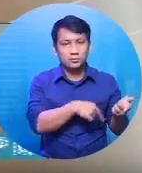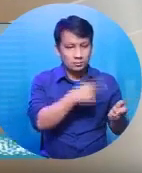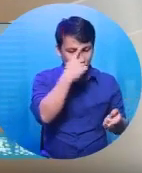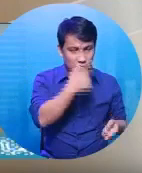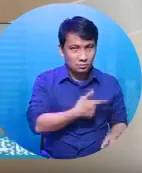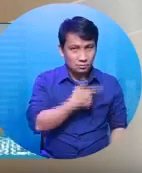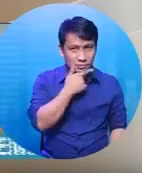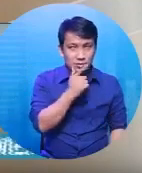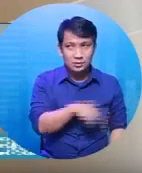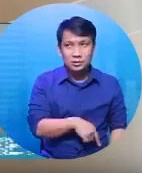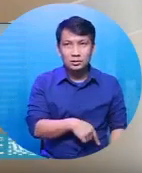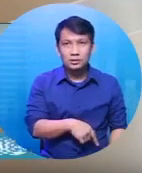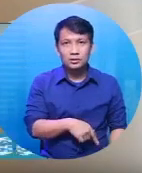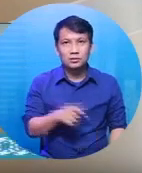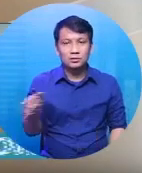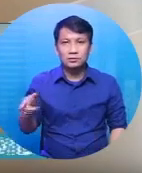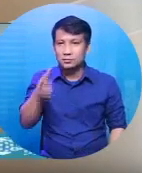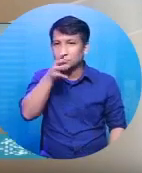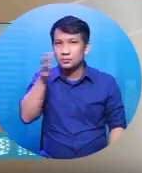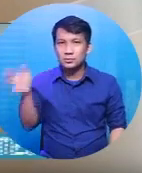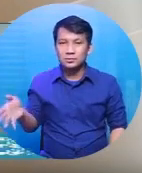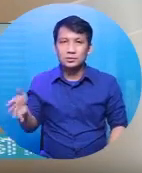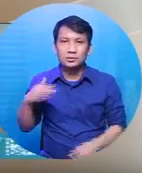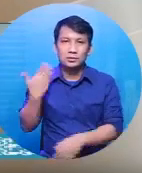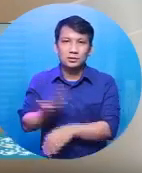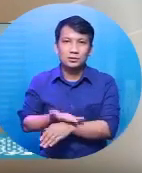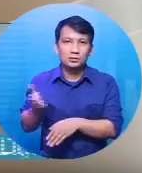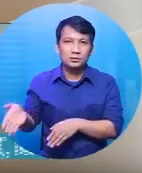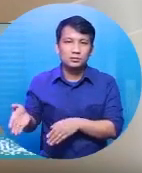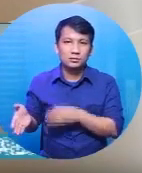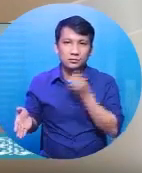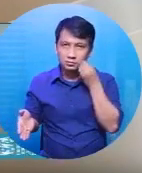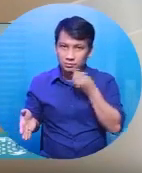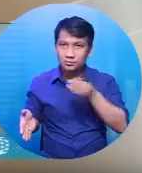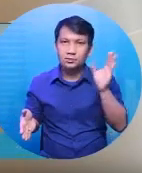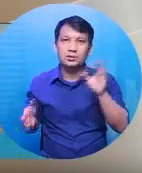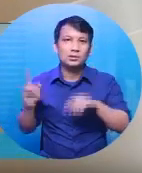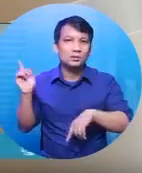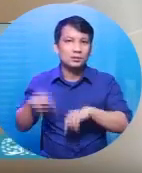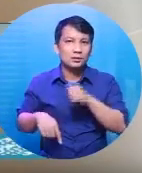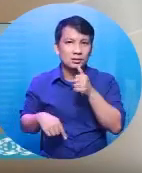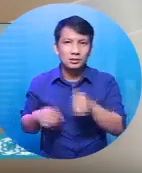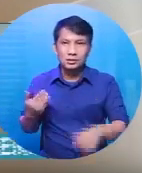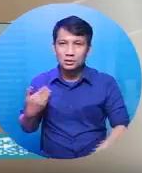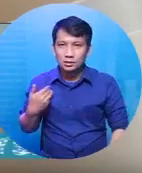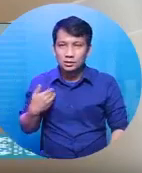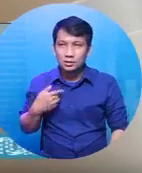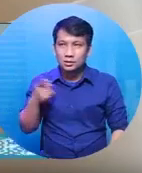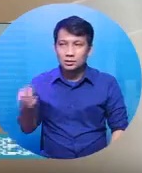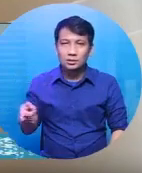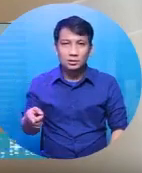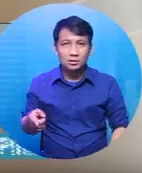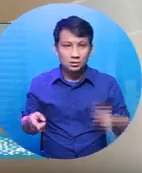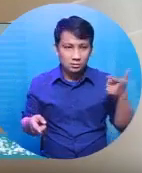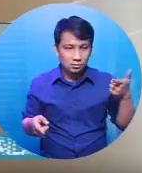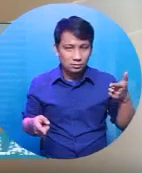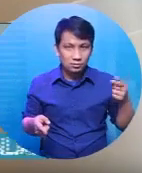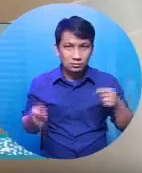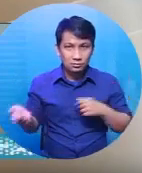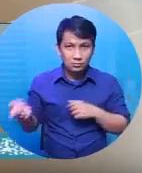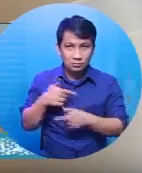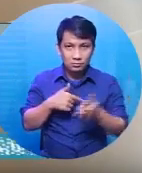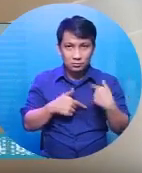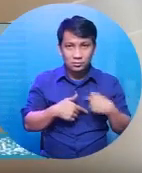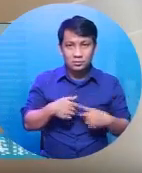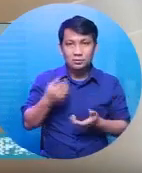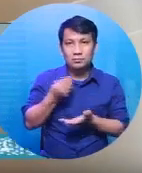yan, tinalikuran niya kami ng anak niya, hindi niya na kami inuuwian. Pag yung tomboy sa Jordan nagpapadala sa kanya